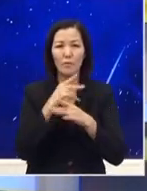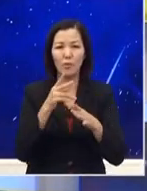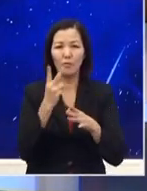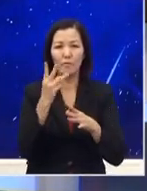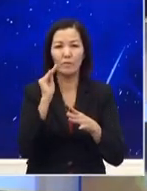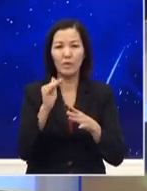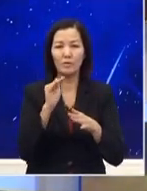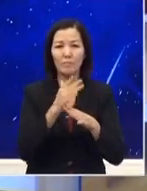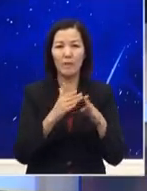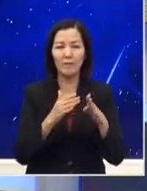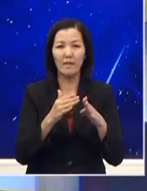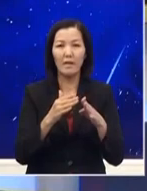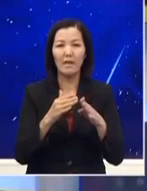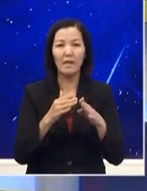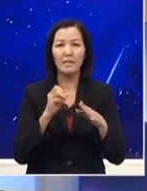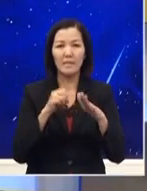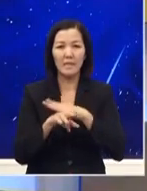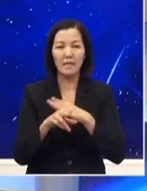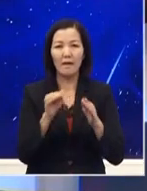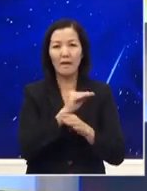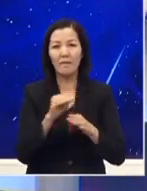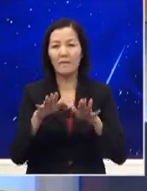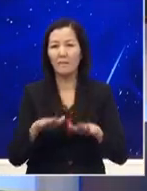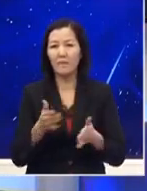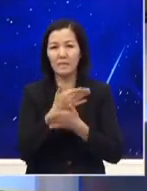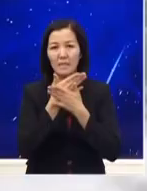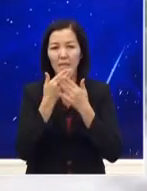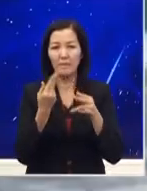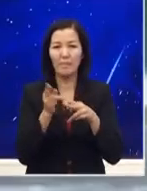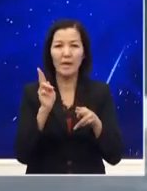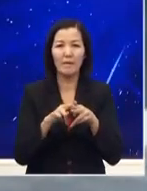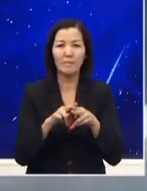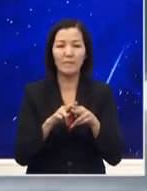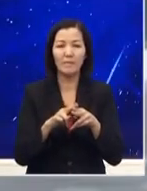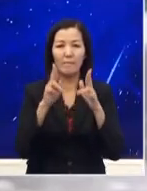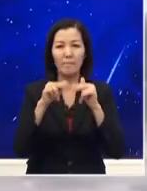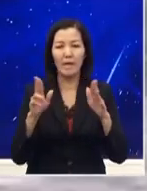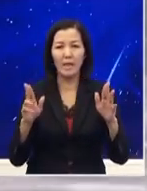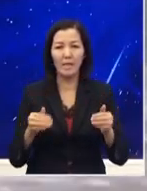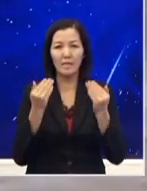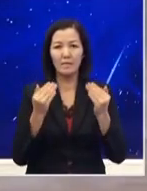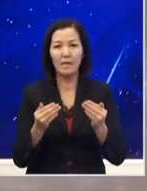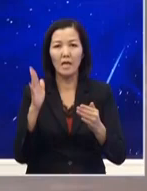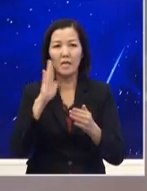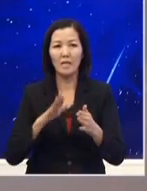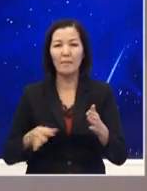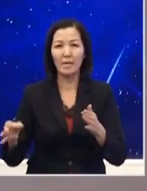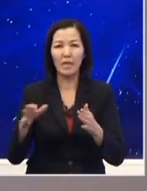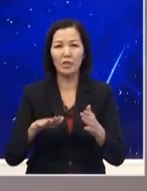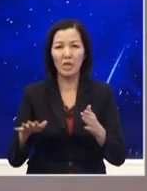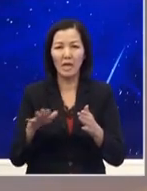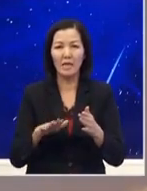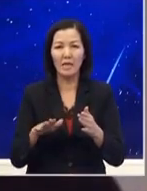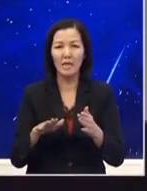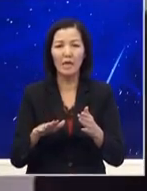2500 нелегалов. Мест в официальных центрах больше нет, поэтому мигрантов разместили в палатках прямо на причале. Те, кто